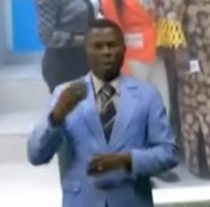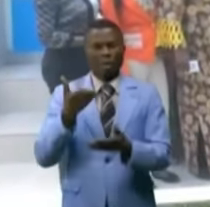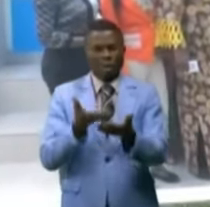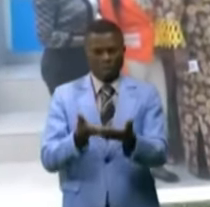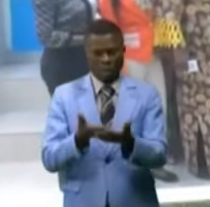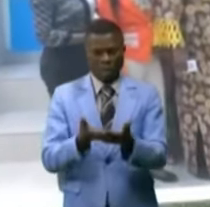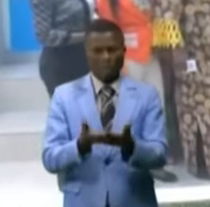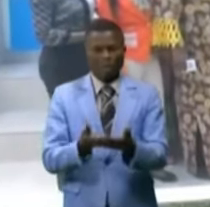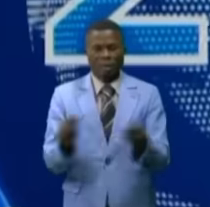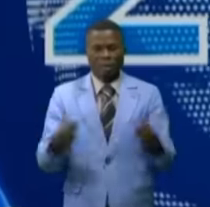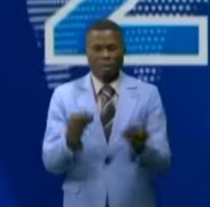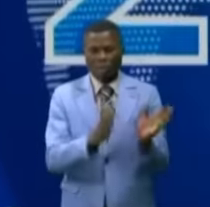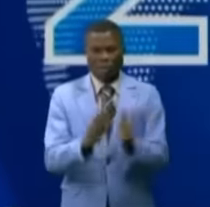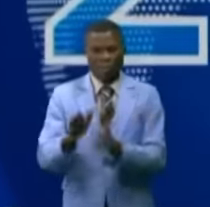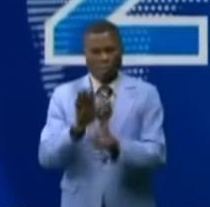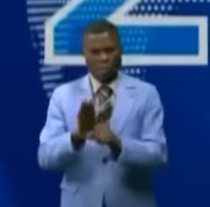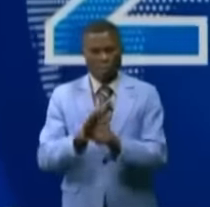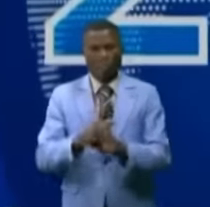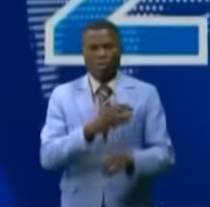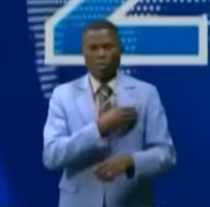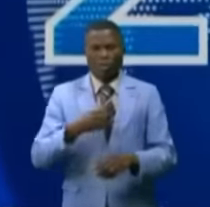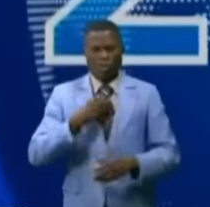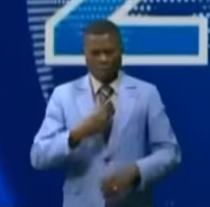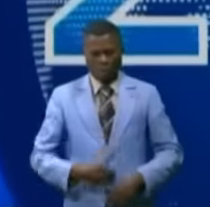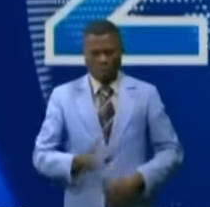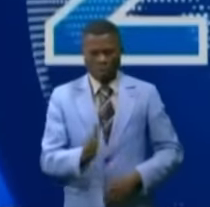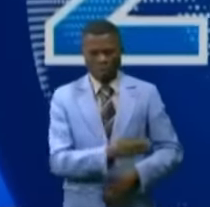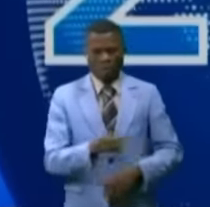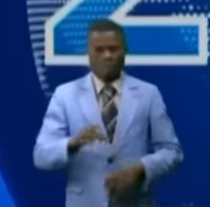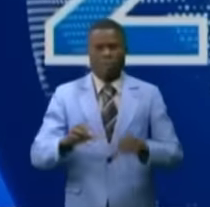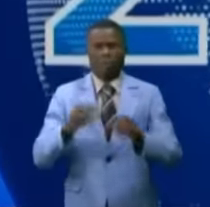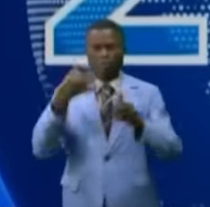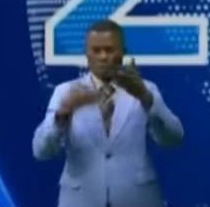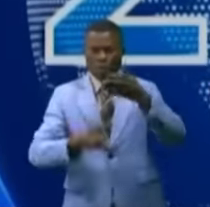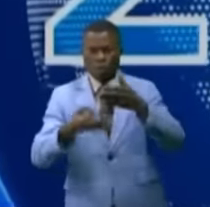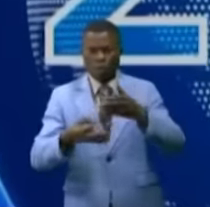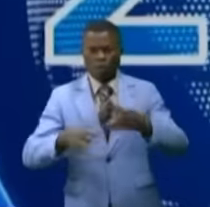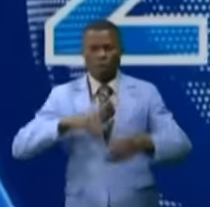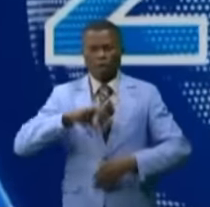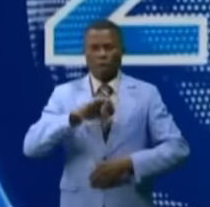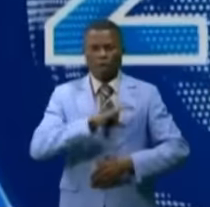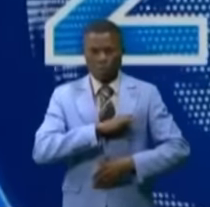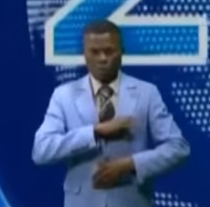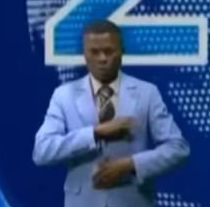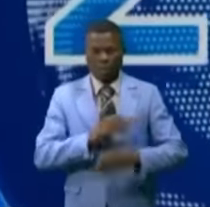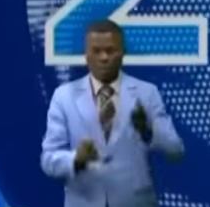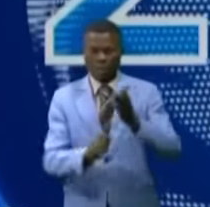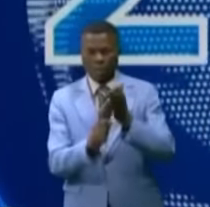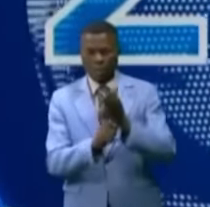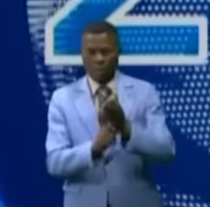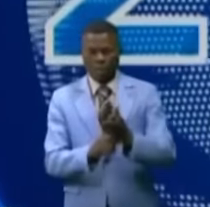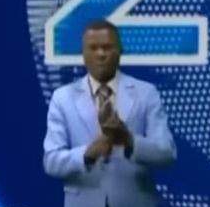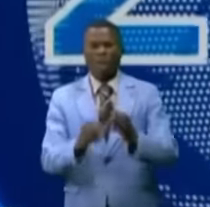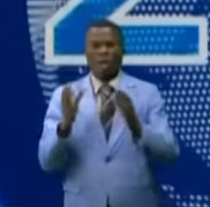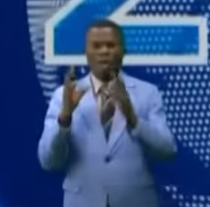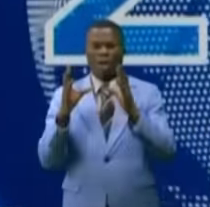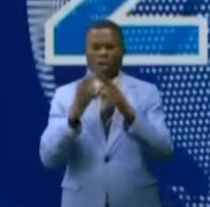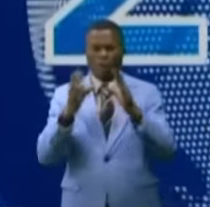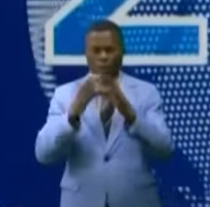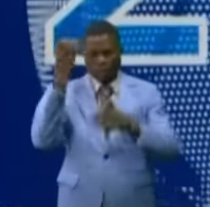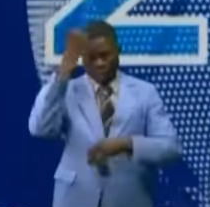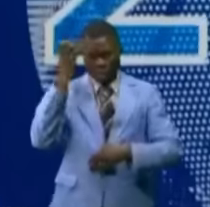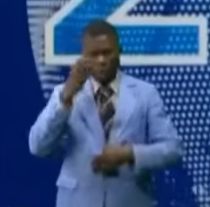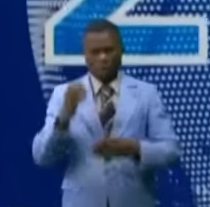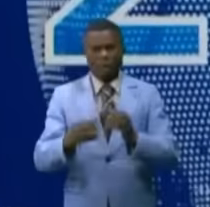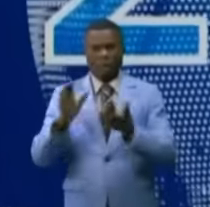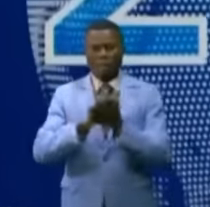aux élections. Le 8e comité technique spécialisé de l'Union africaine sur l'égalité de sexe et autonomisation de la